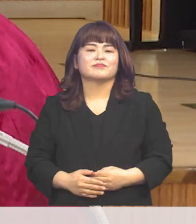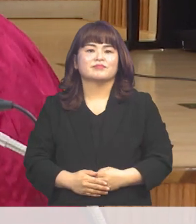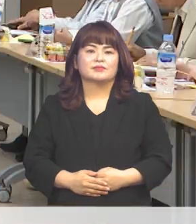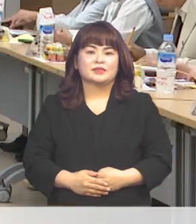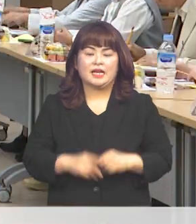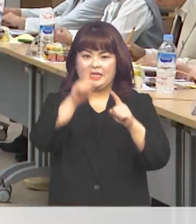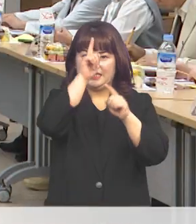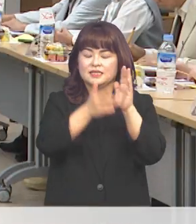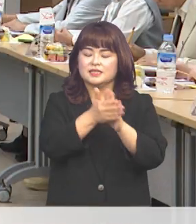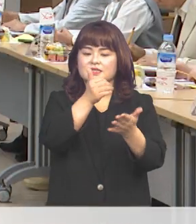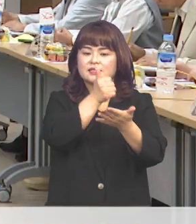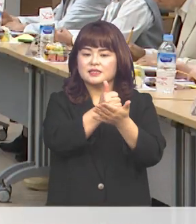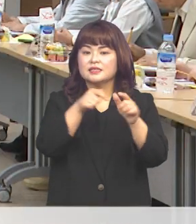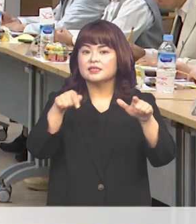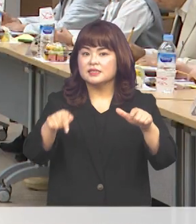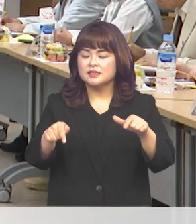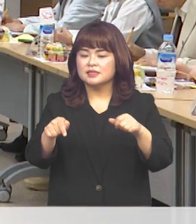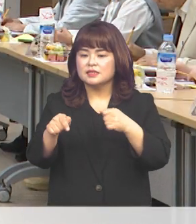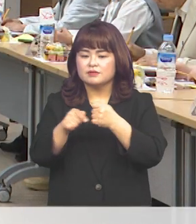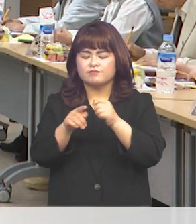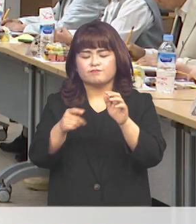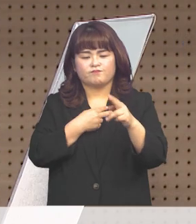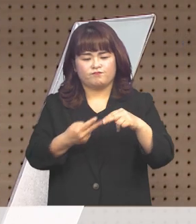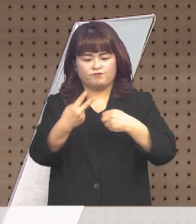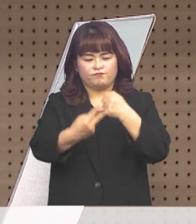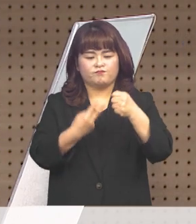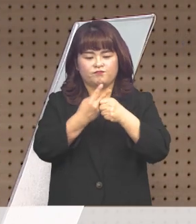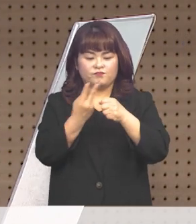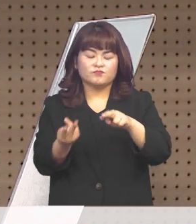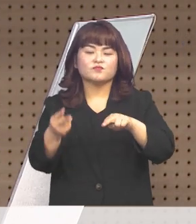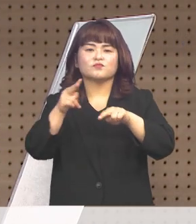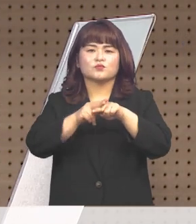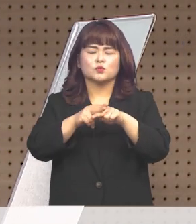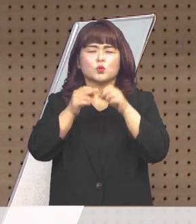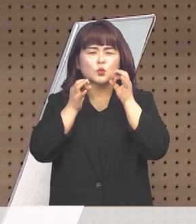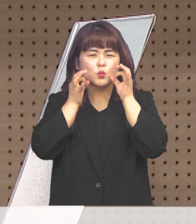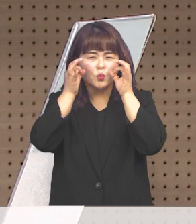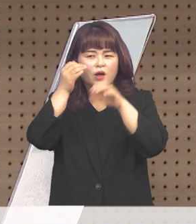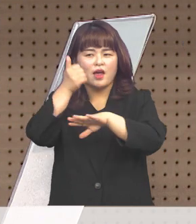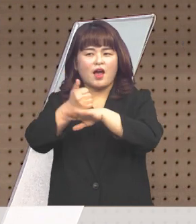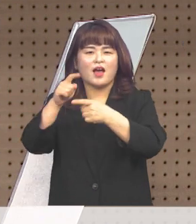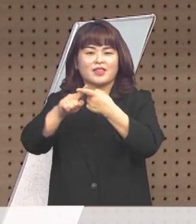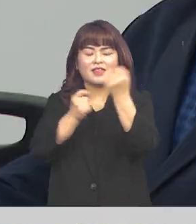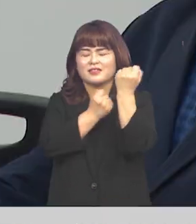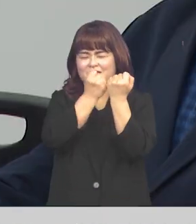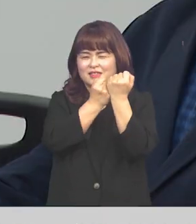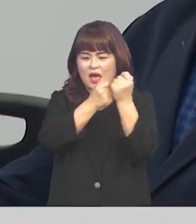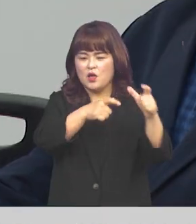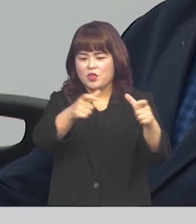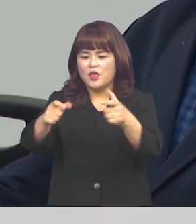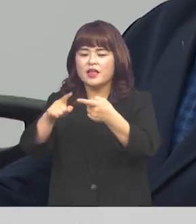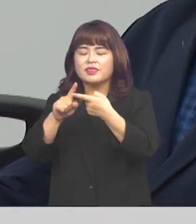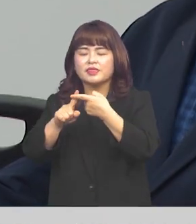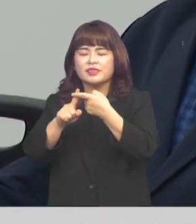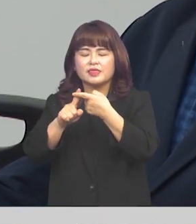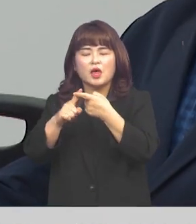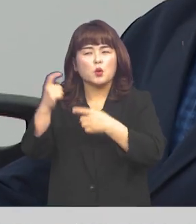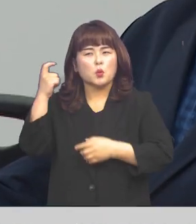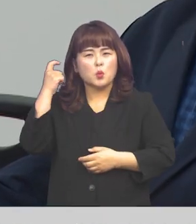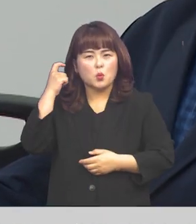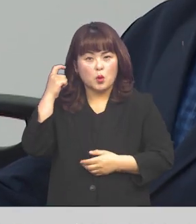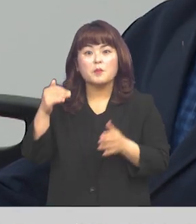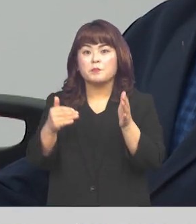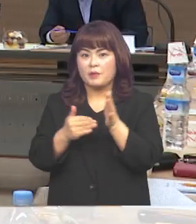가졌습니다. 이 시장은 이 자리에서 취임 후 2년간의 노력과 성과를 설명했으며 동별 현안에 대한 주민들의